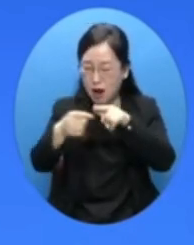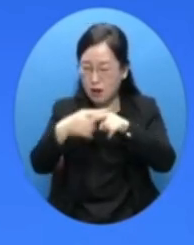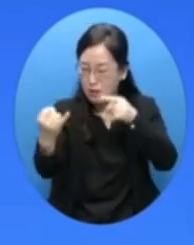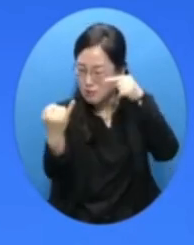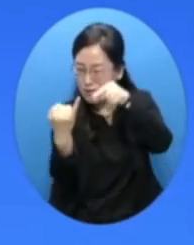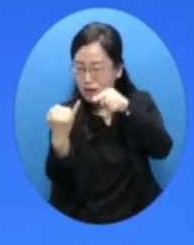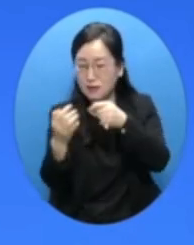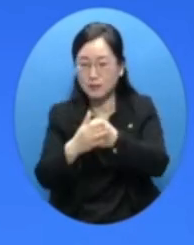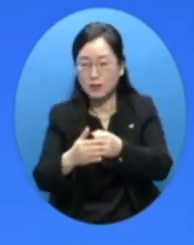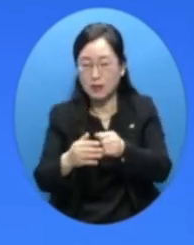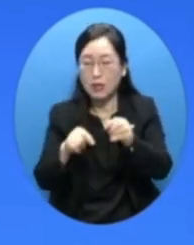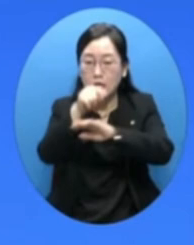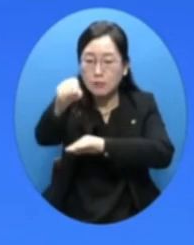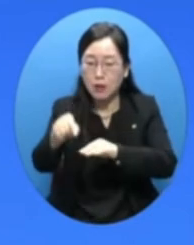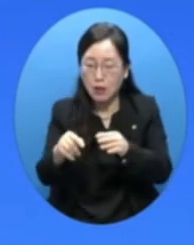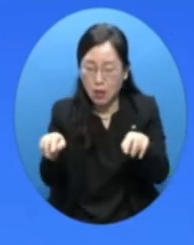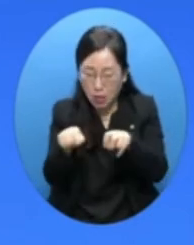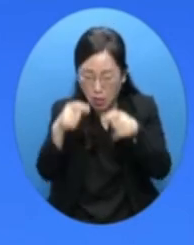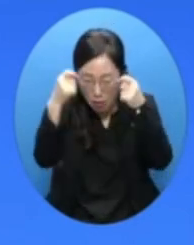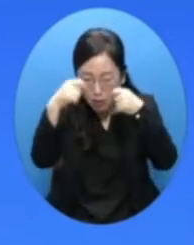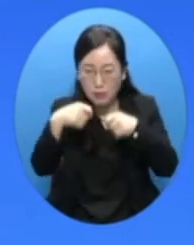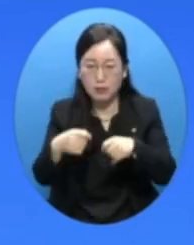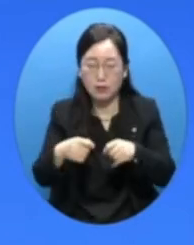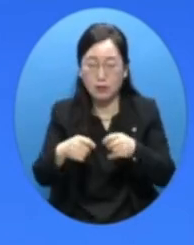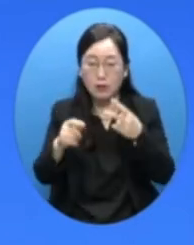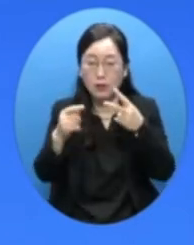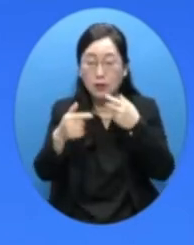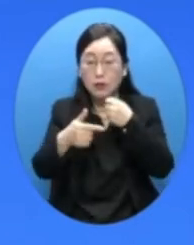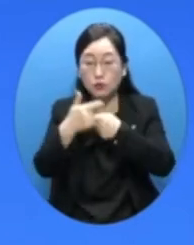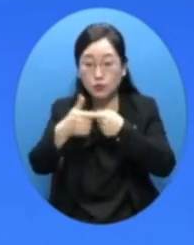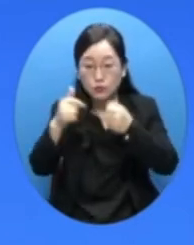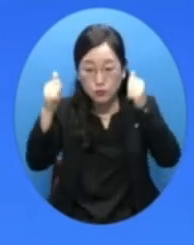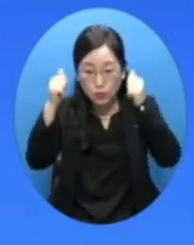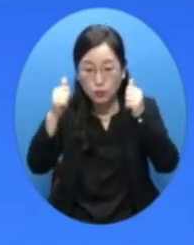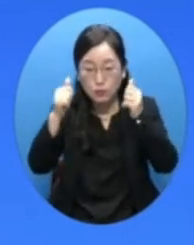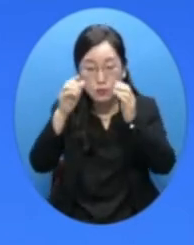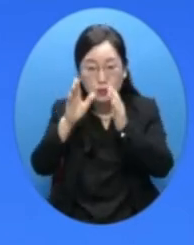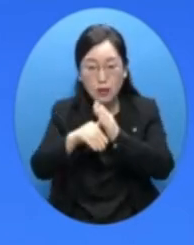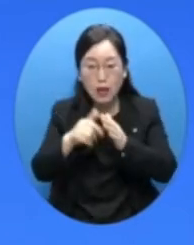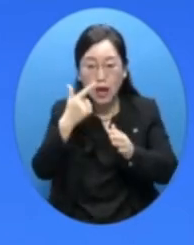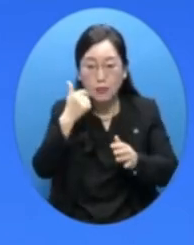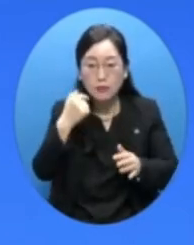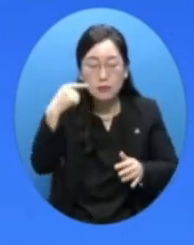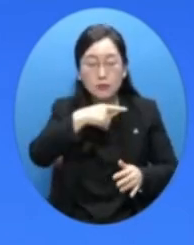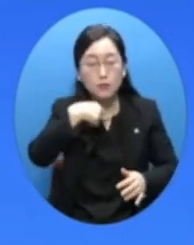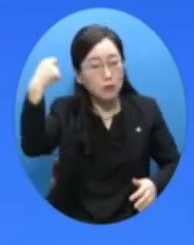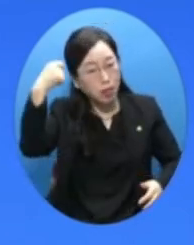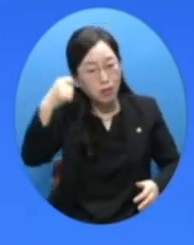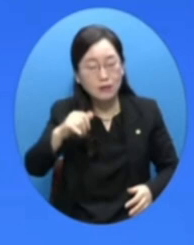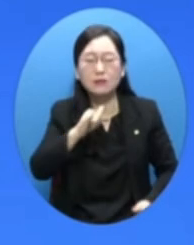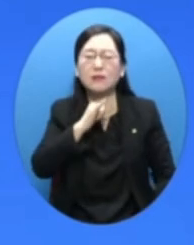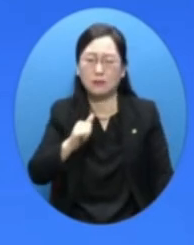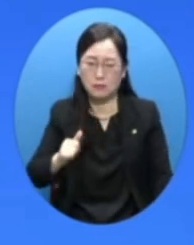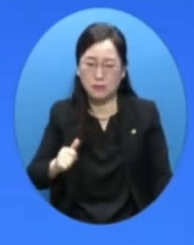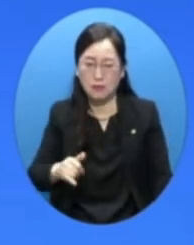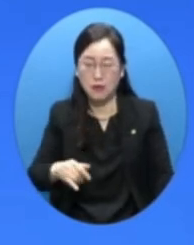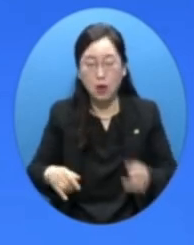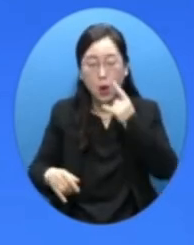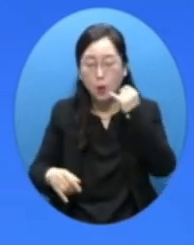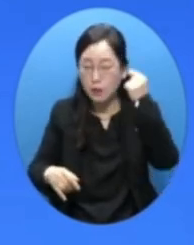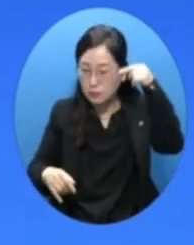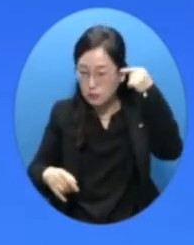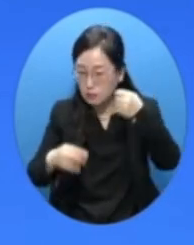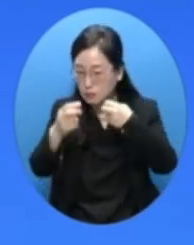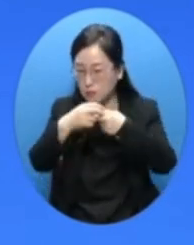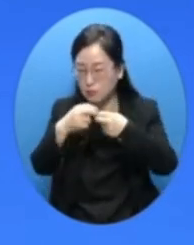됐습니다. 초등학교 졸업을 앞뒀을 때 아버지가 목매어 자살합니다. 엄마의 증세가 더욱 악화돼서 집을